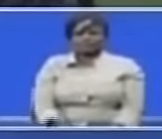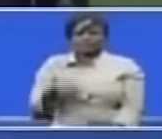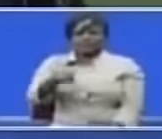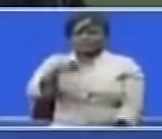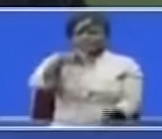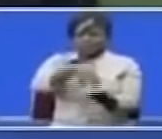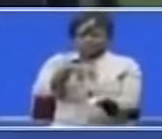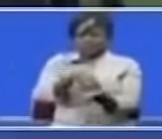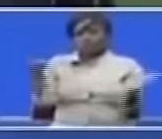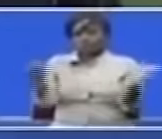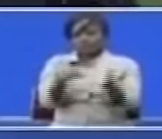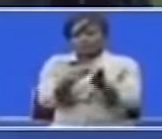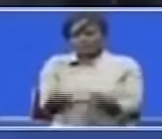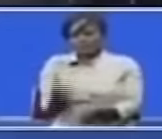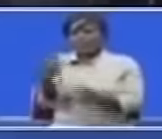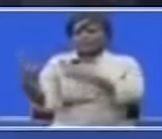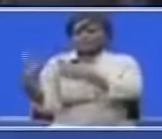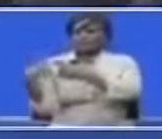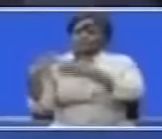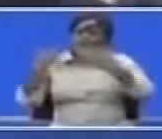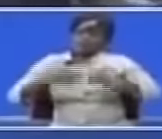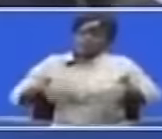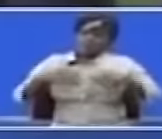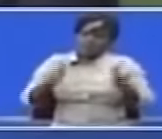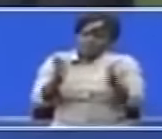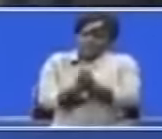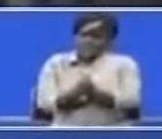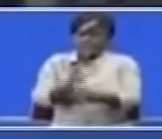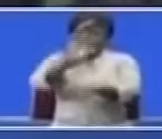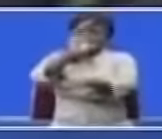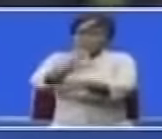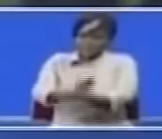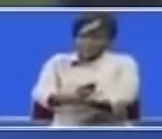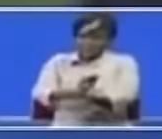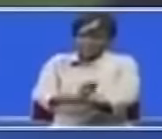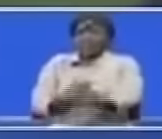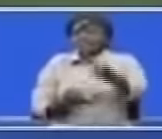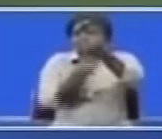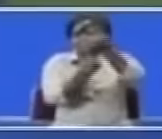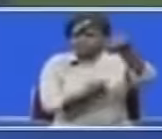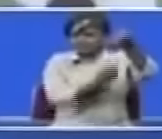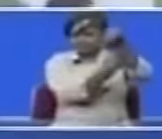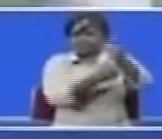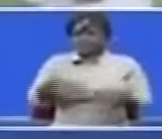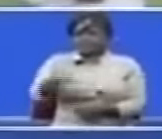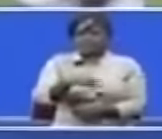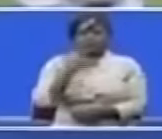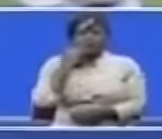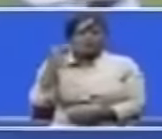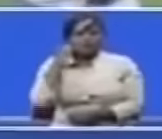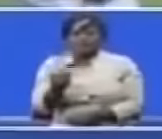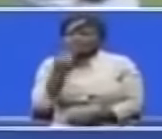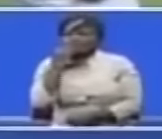waliojipata katikati ya utata baina ya wasimamizi wa nyumba hiyo pamoja na kanisa linalodaiwa kutaka kusimamia eneo hilo.